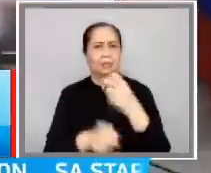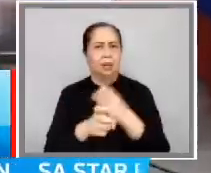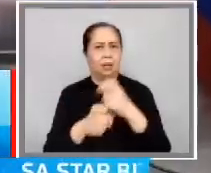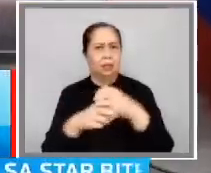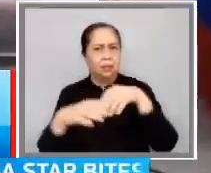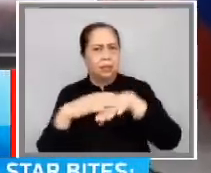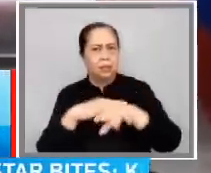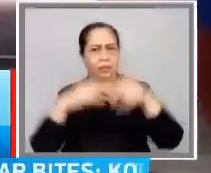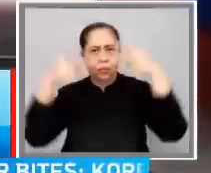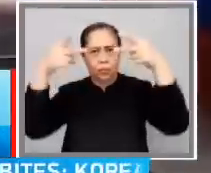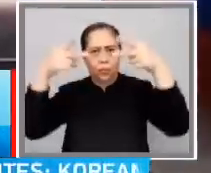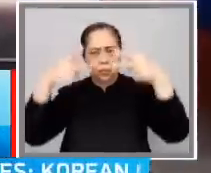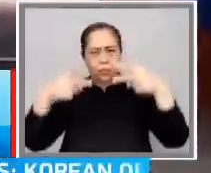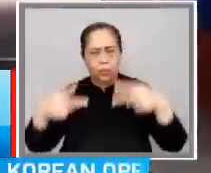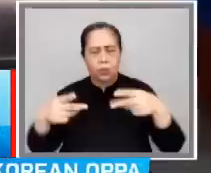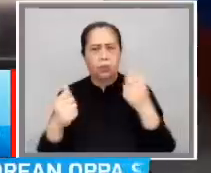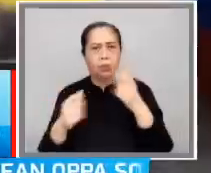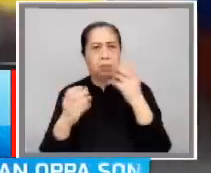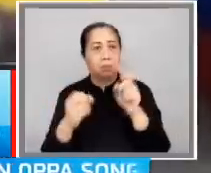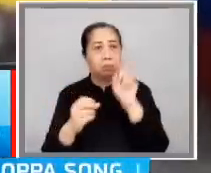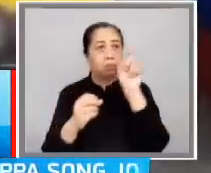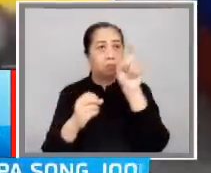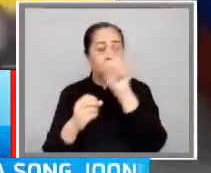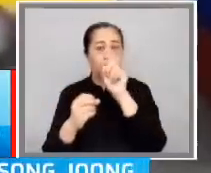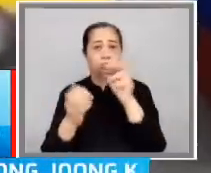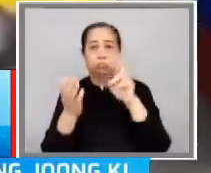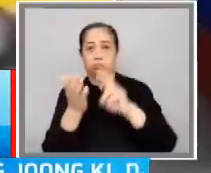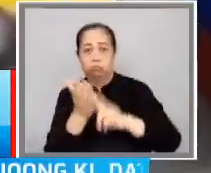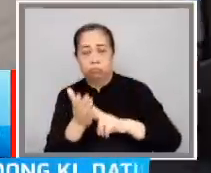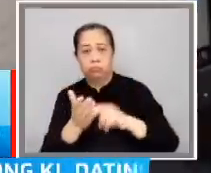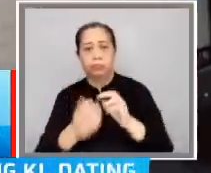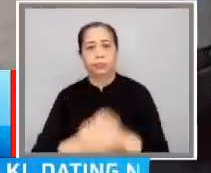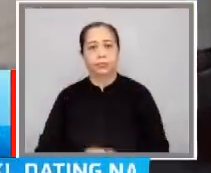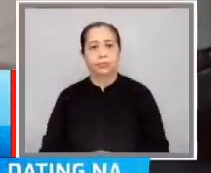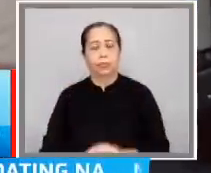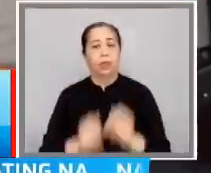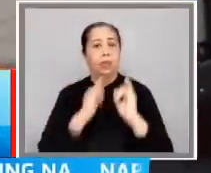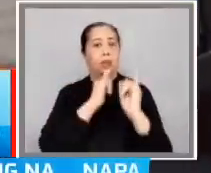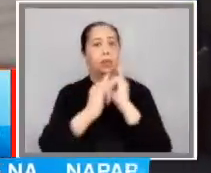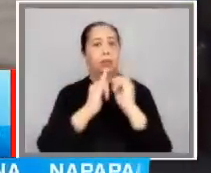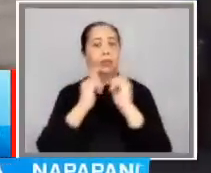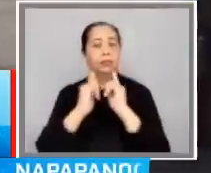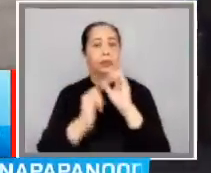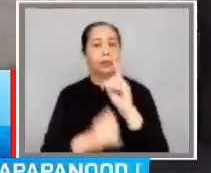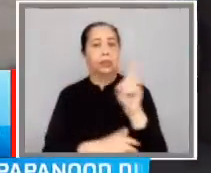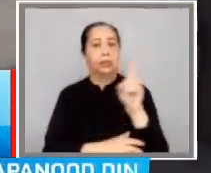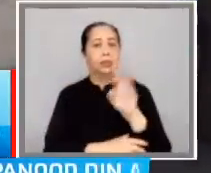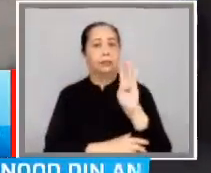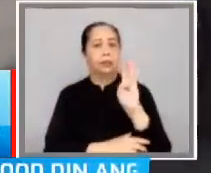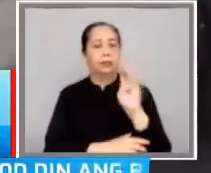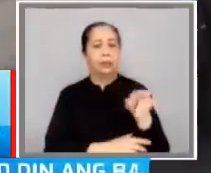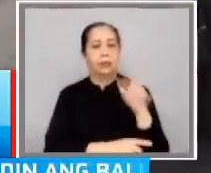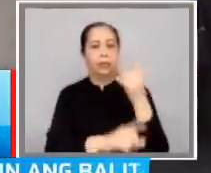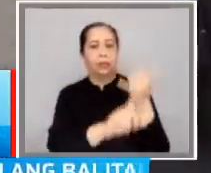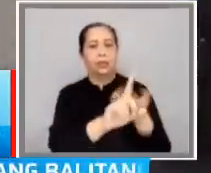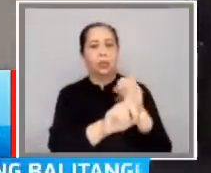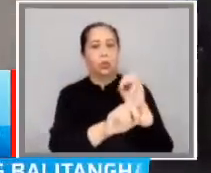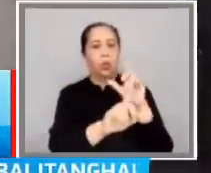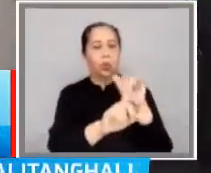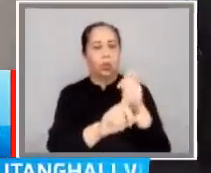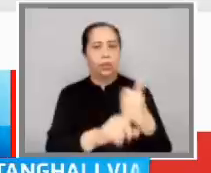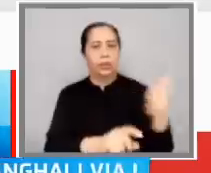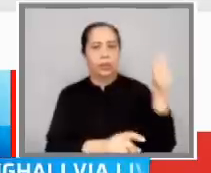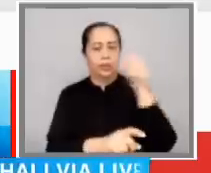website o portal kung saan sila dapat magparehistro. Sa panayam ng Super Radio DZBB kay Yoli Crisanto, Chief Sustainability